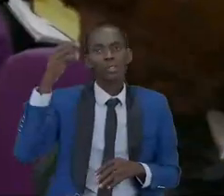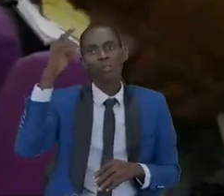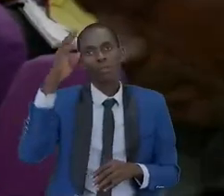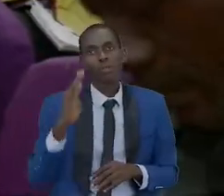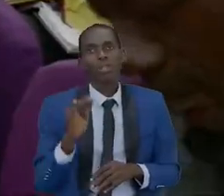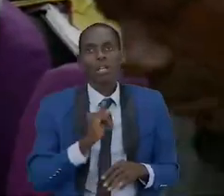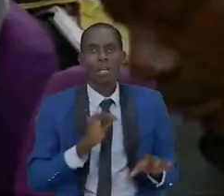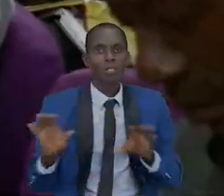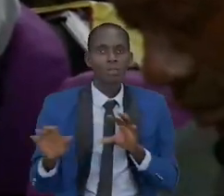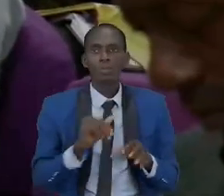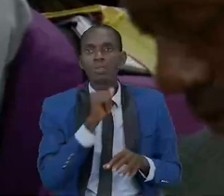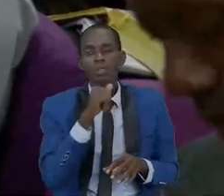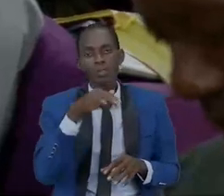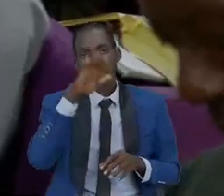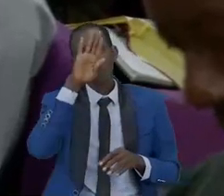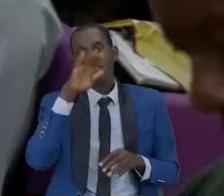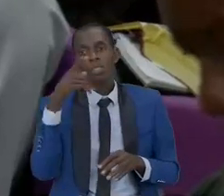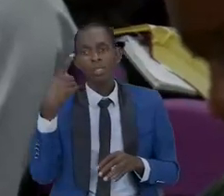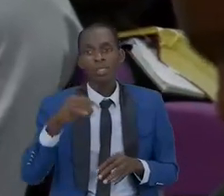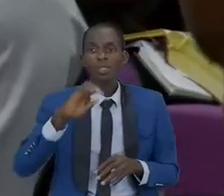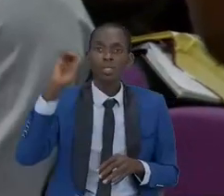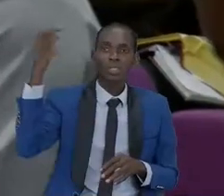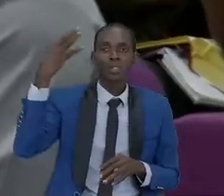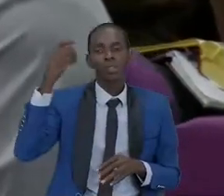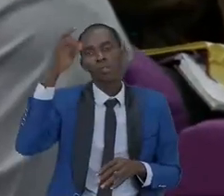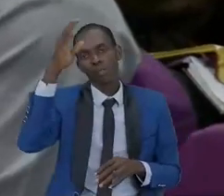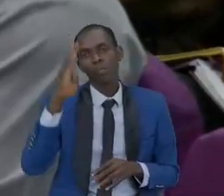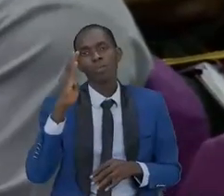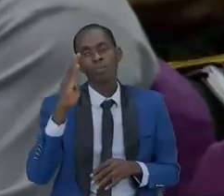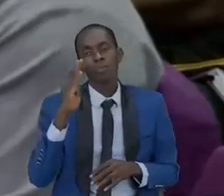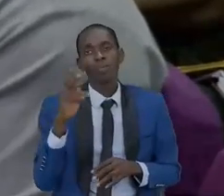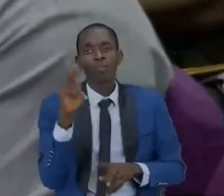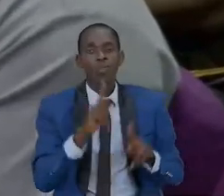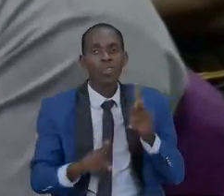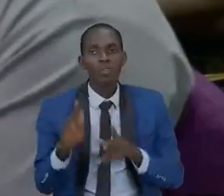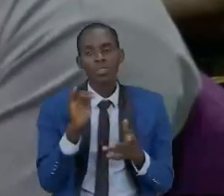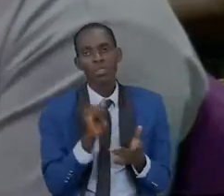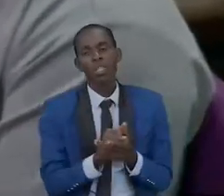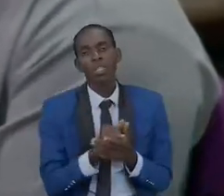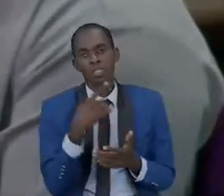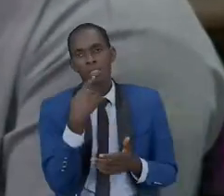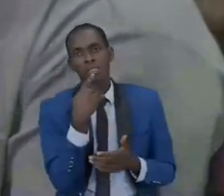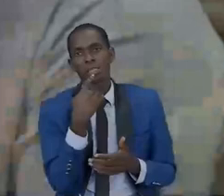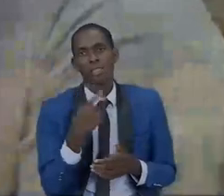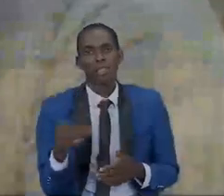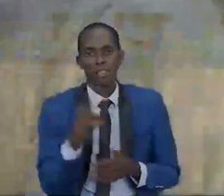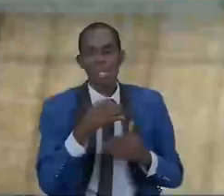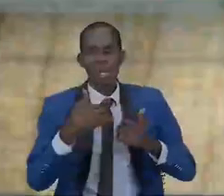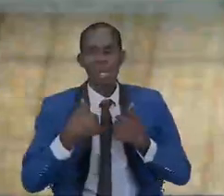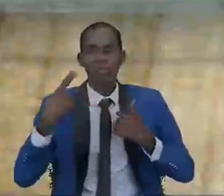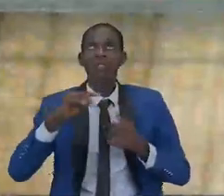je ne rejette pas la grâce de Dieu ce qui professe avoir la grâce de Dieu